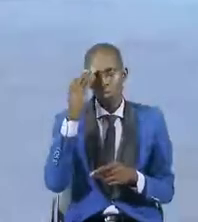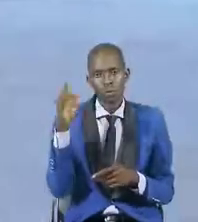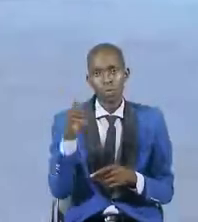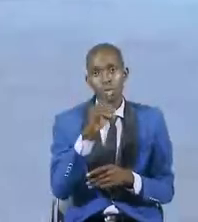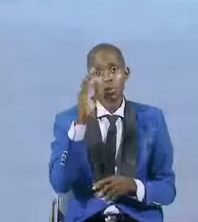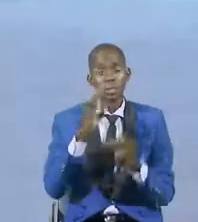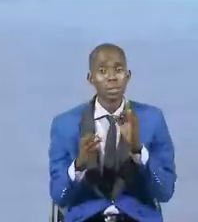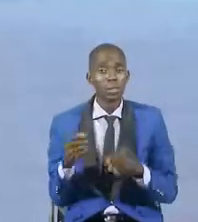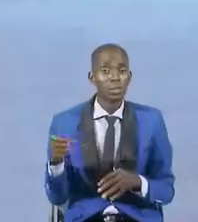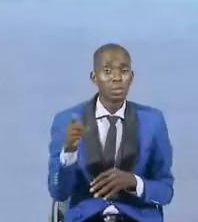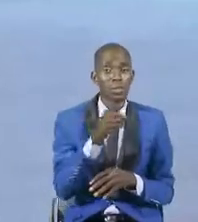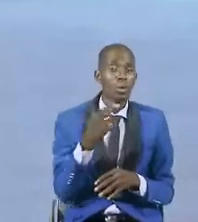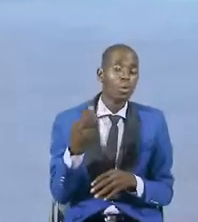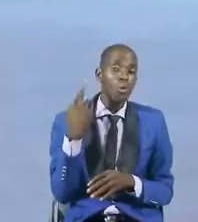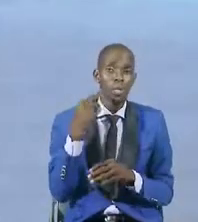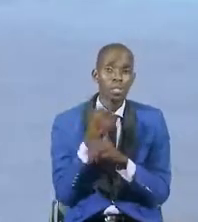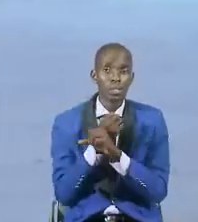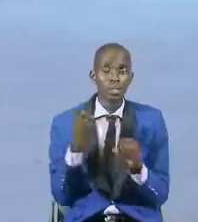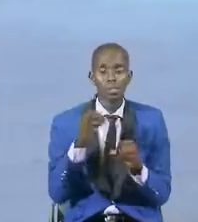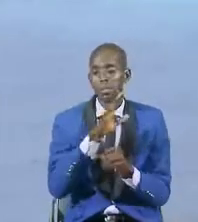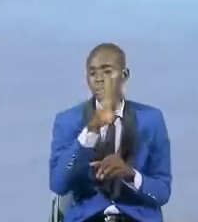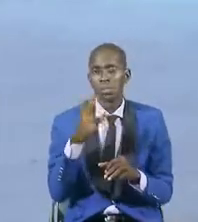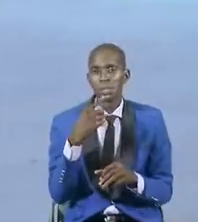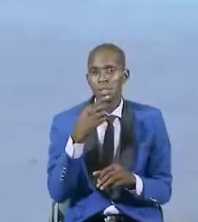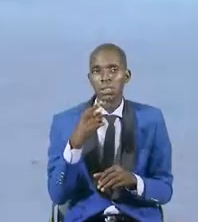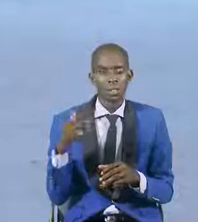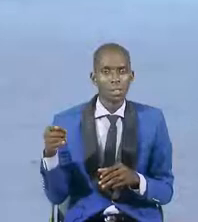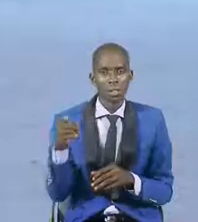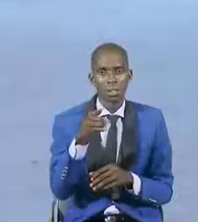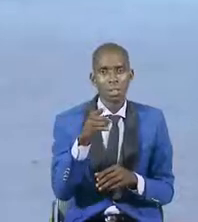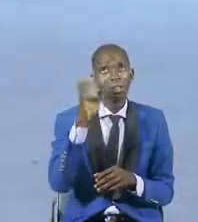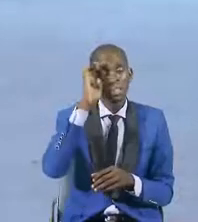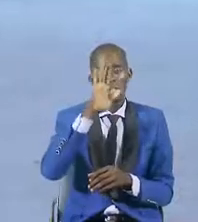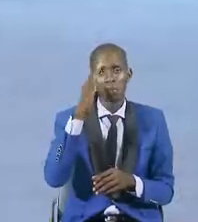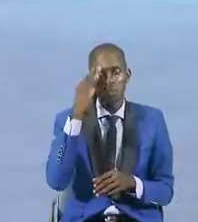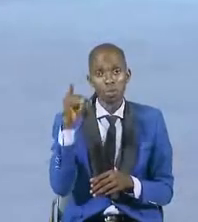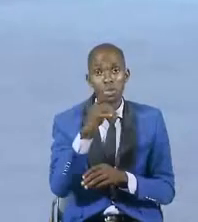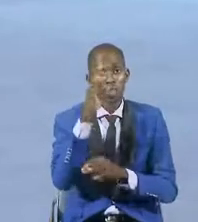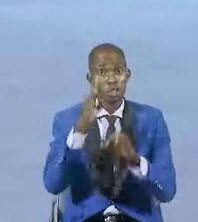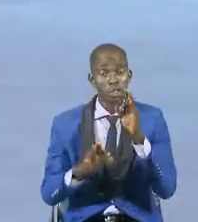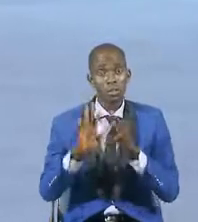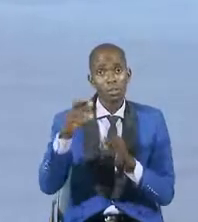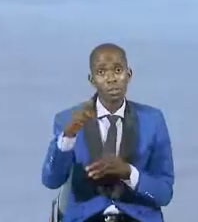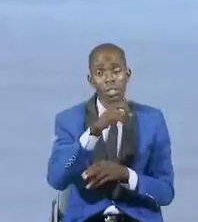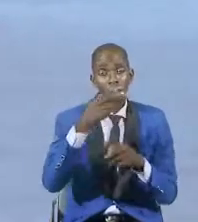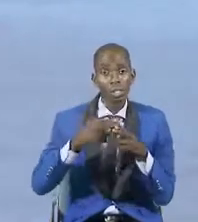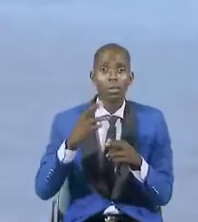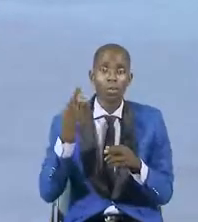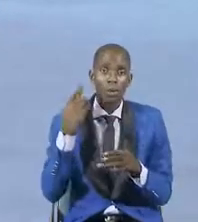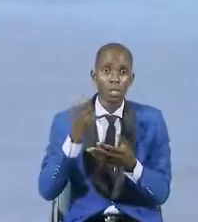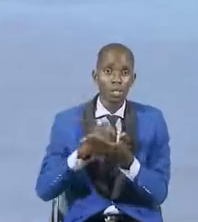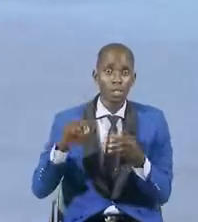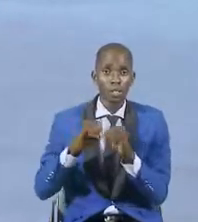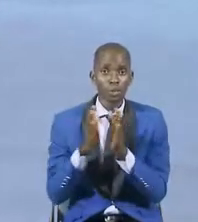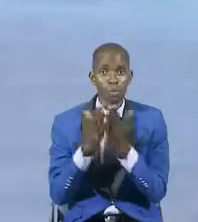ai jamais connu. S'ils étaient sauvés, ils ne leur diraient pas que je ne vous ai jamais connu. Si leur nom